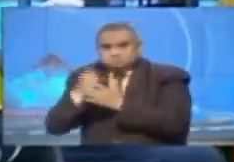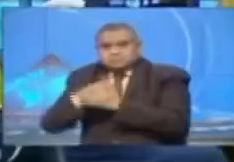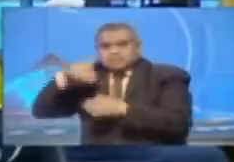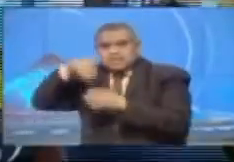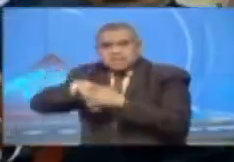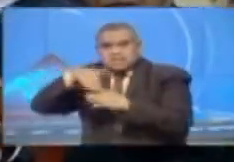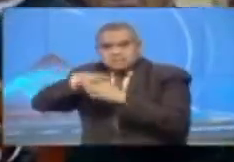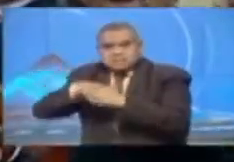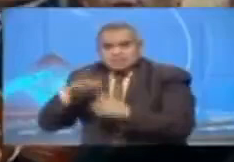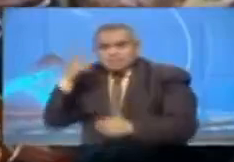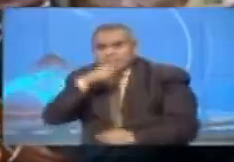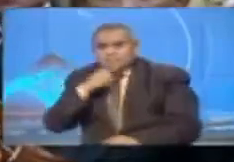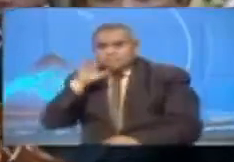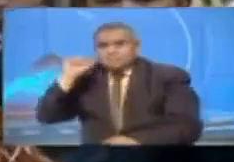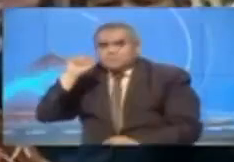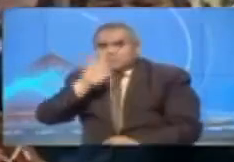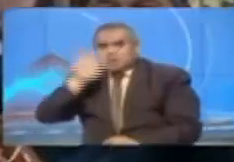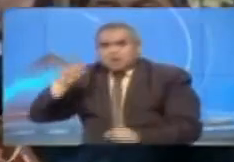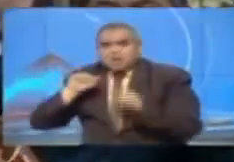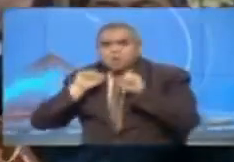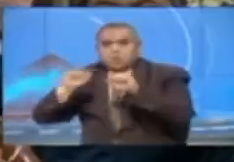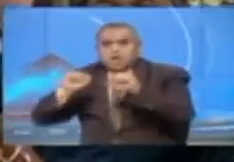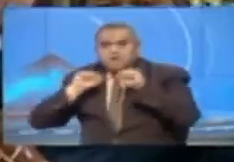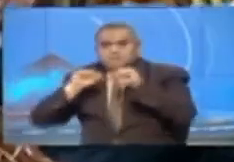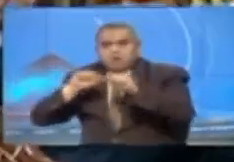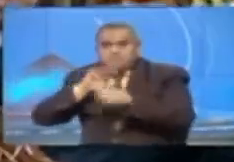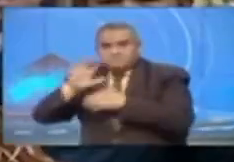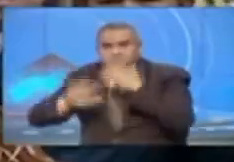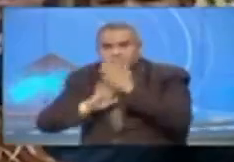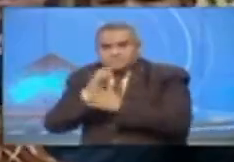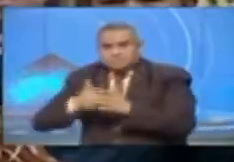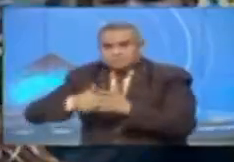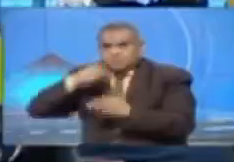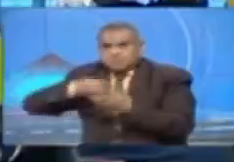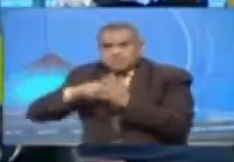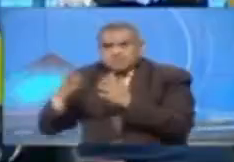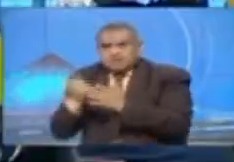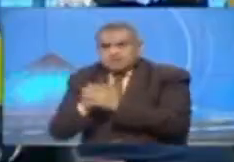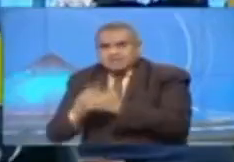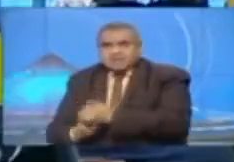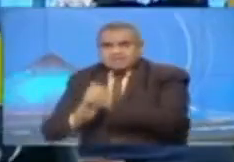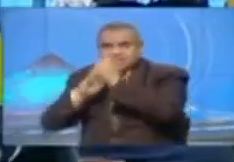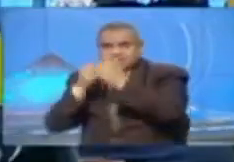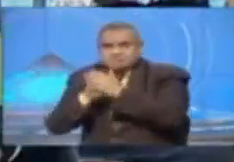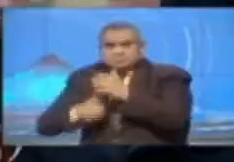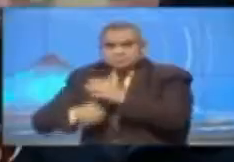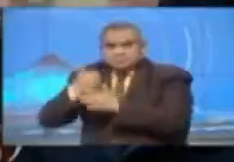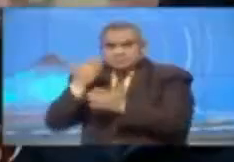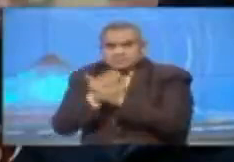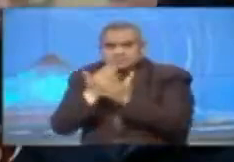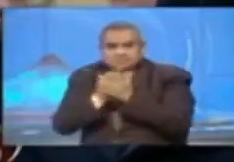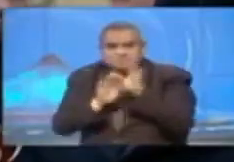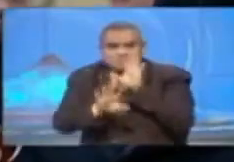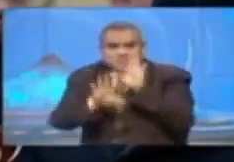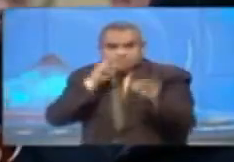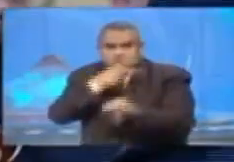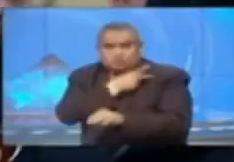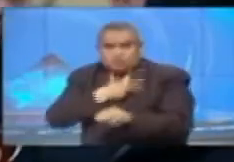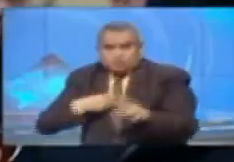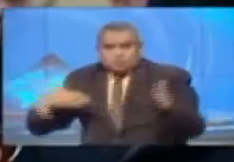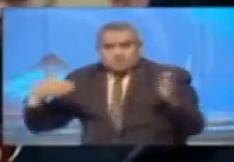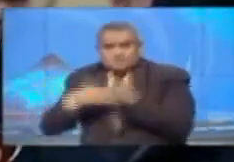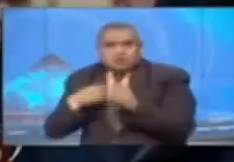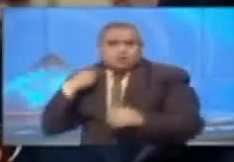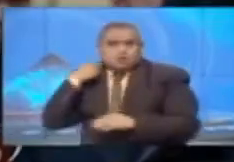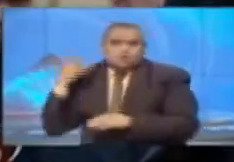أسفرت الانتخابات العامة عن برلمان معلق لم يفز فيها أي من التحالفين الرئيسيين بالأغلبية التي تؤهل